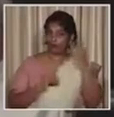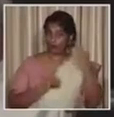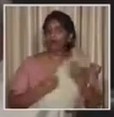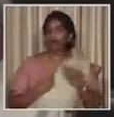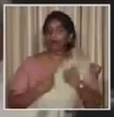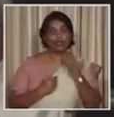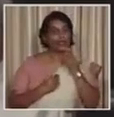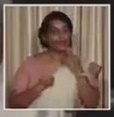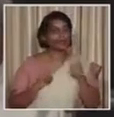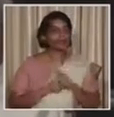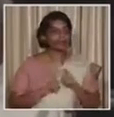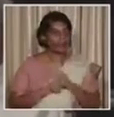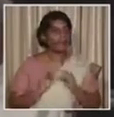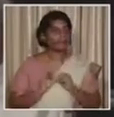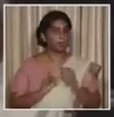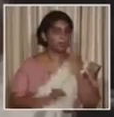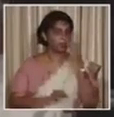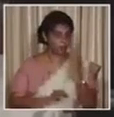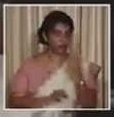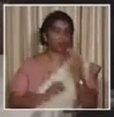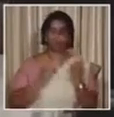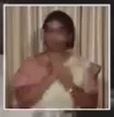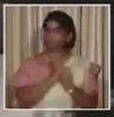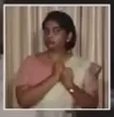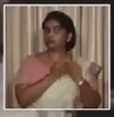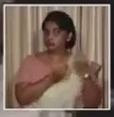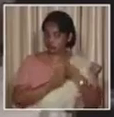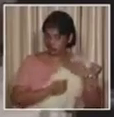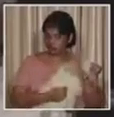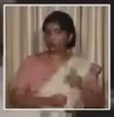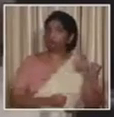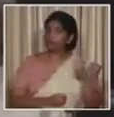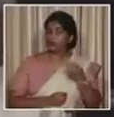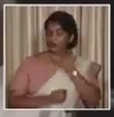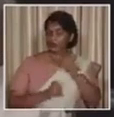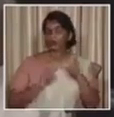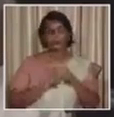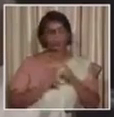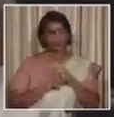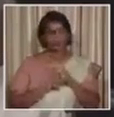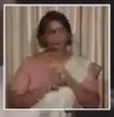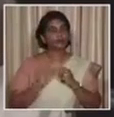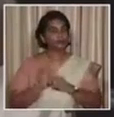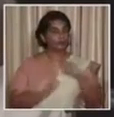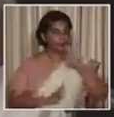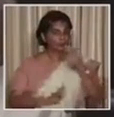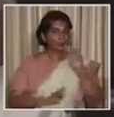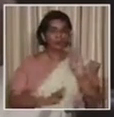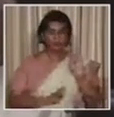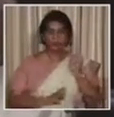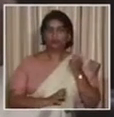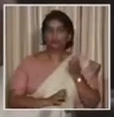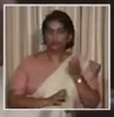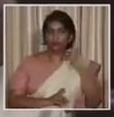අපට ඇමරිකානු ඩොලර් බිලියන 3ක පමණ ආධාරයක් හිමි වෙනවා ඇමරිකානු ඩොලර් මිලියන 330ක